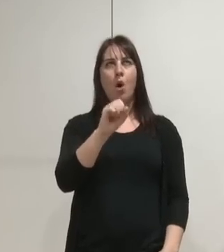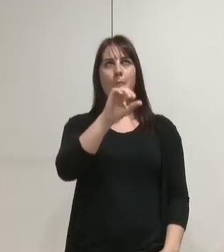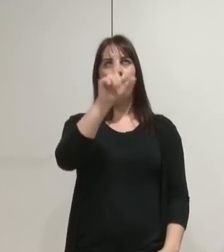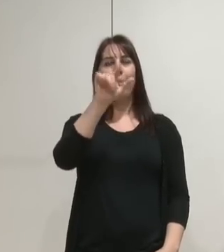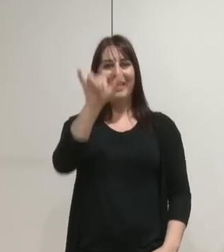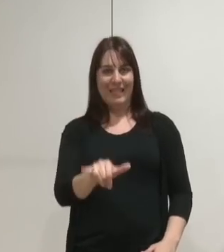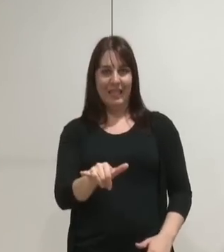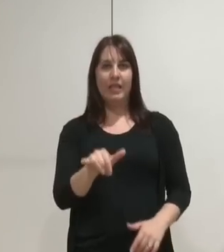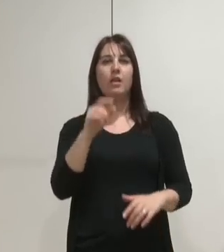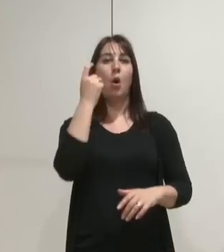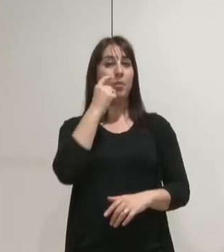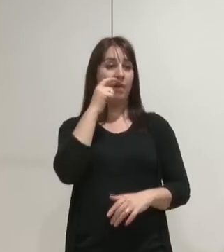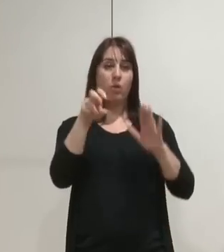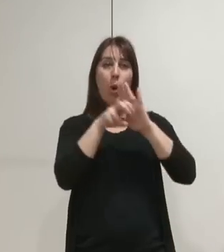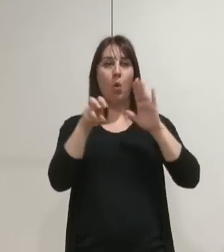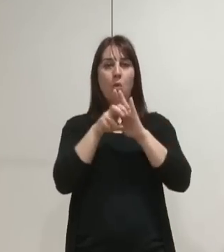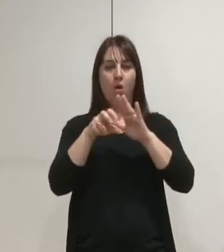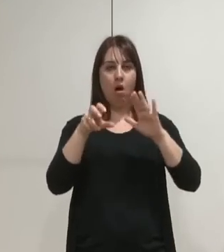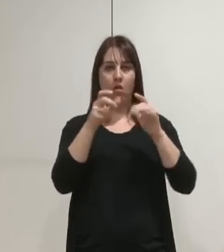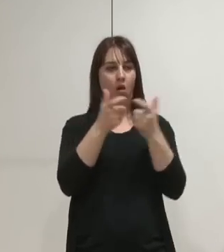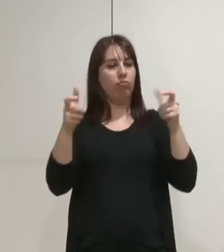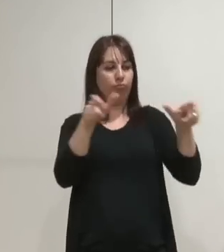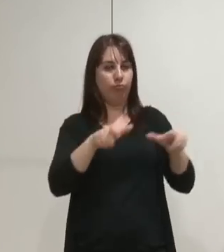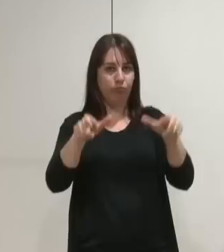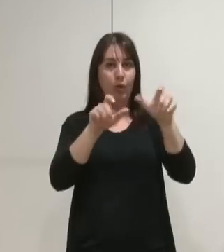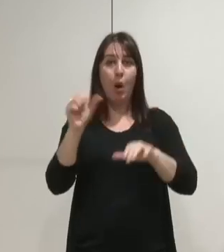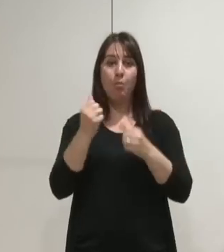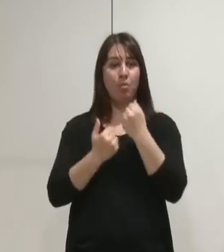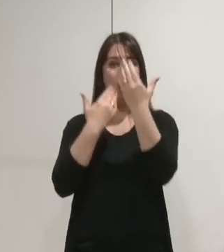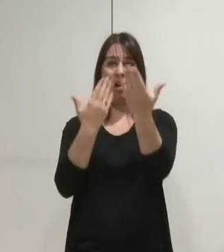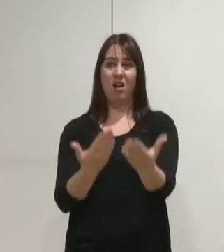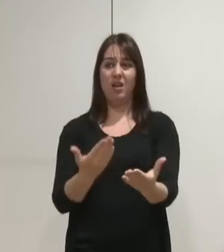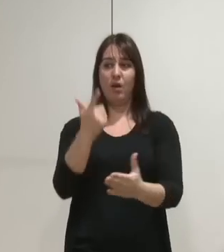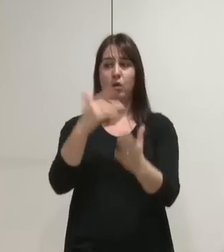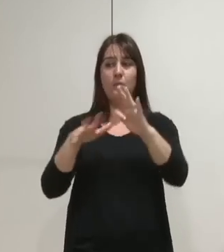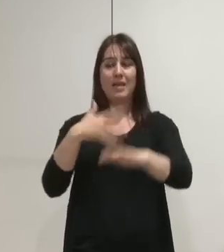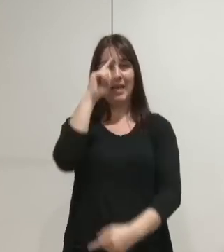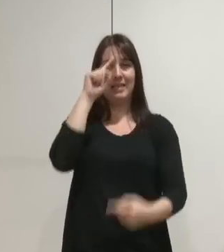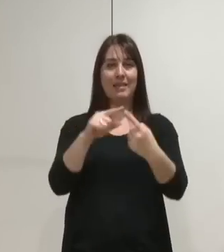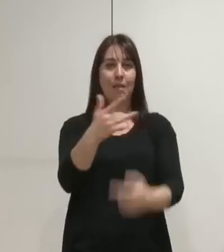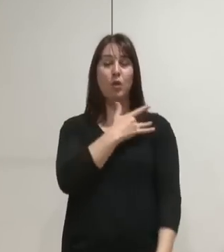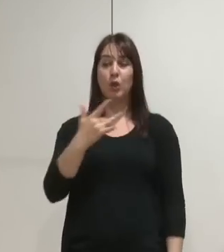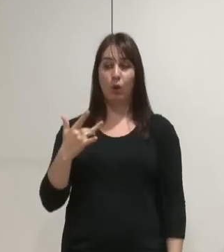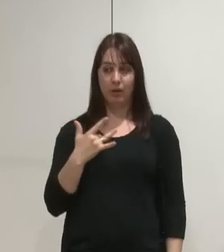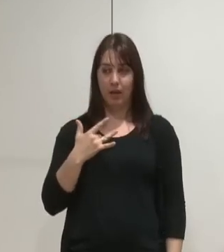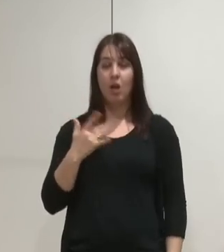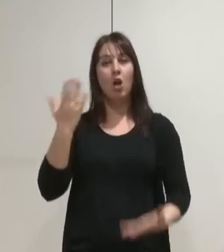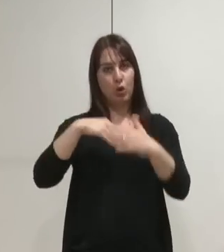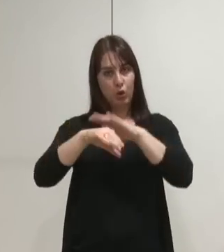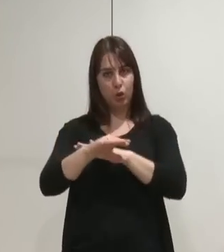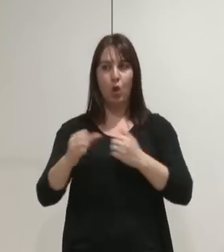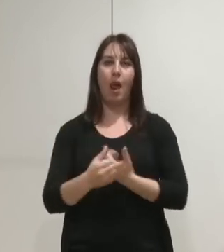presse par exemple le premier livre ble 2015 qui est sur la santé dans la